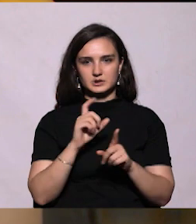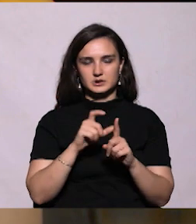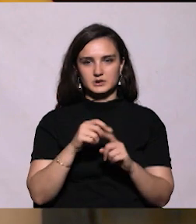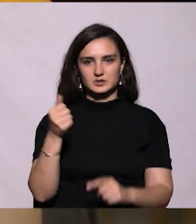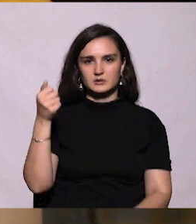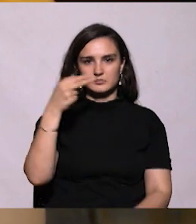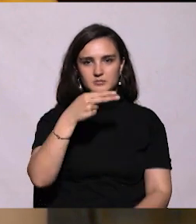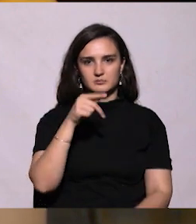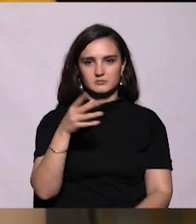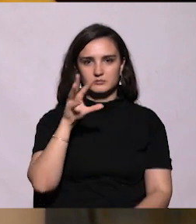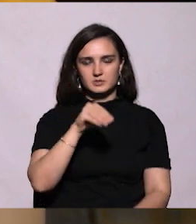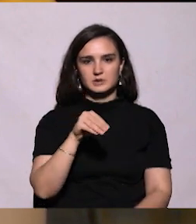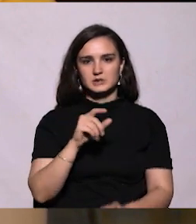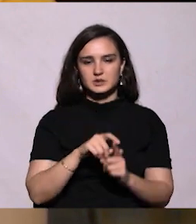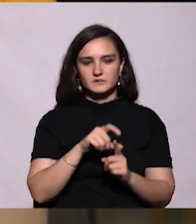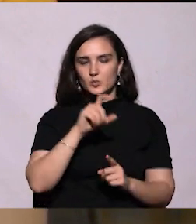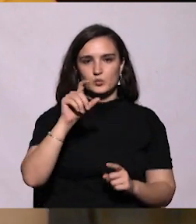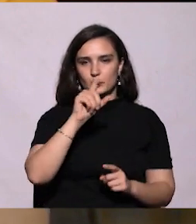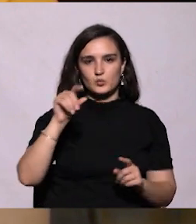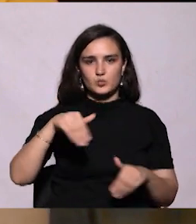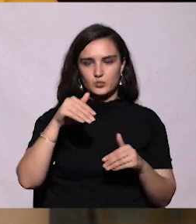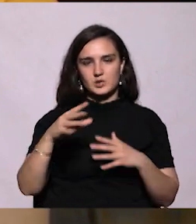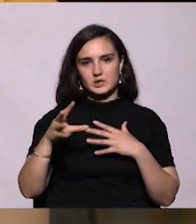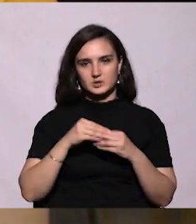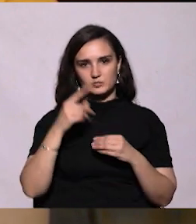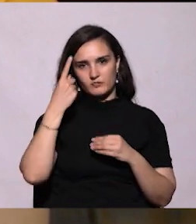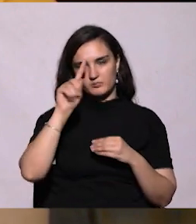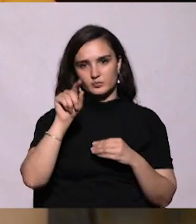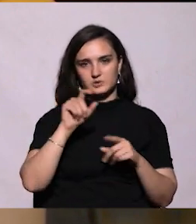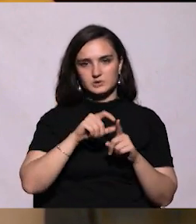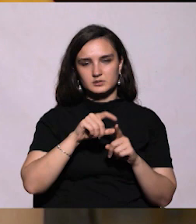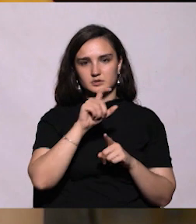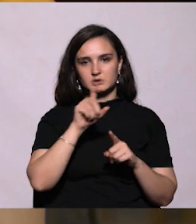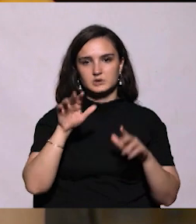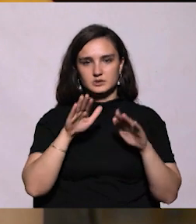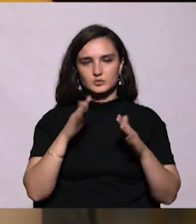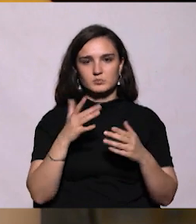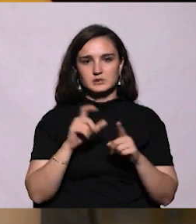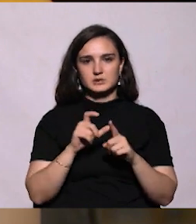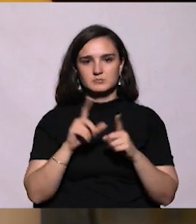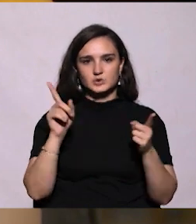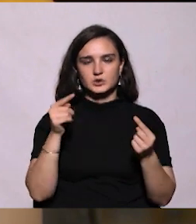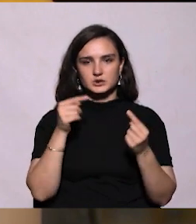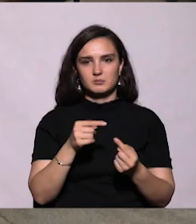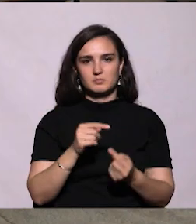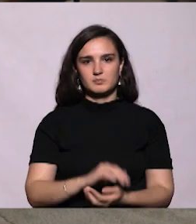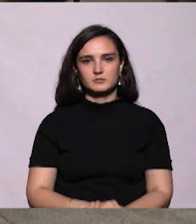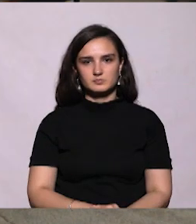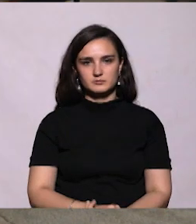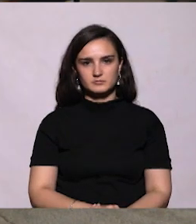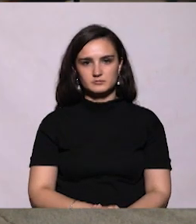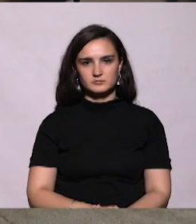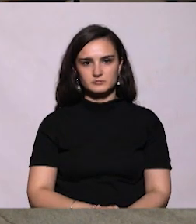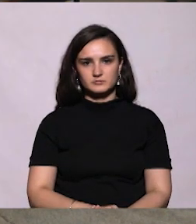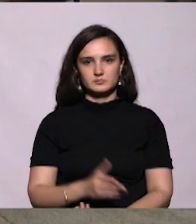წინადადებები, რომლებშიც გამოტოვებულია სიტყვები. მოდით ერთად მოვიფიქროთ გამოტოვებულ ადგილებს, რომელი სიტყვა შეესაბამება.